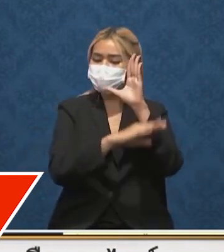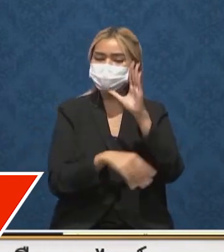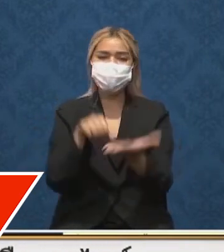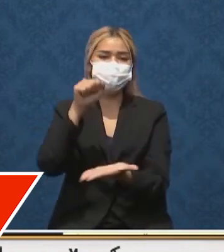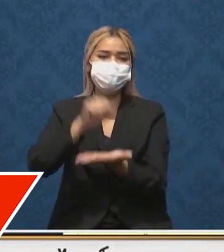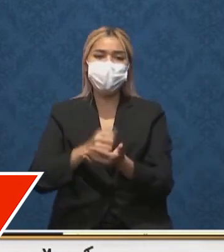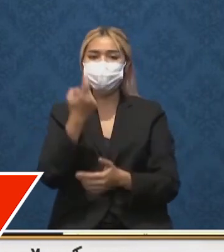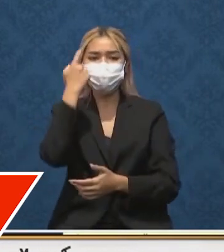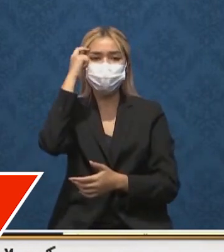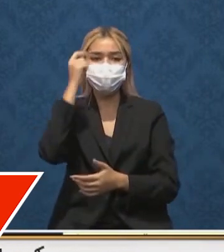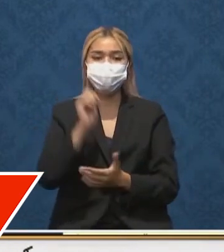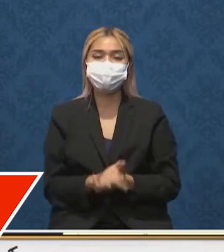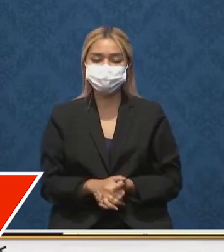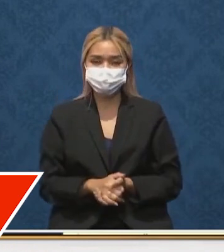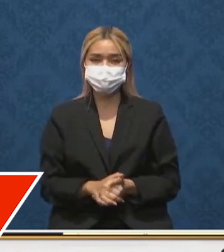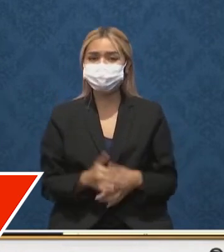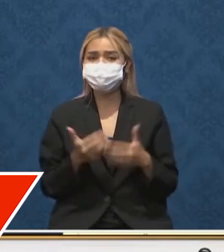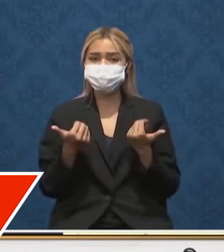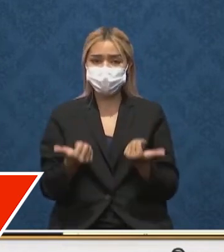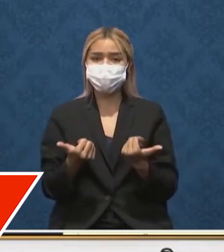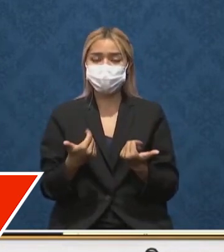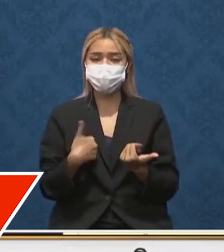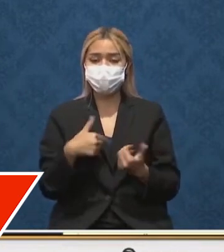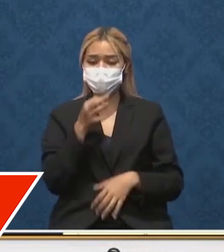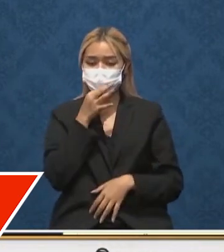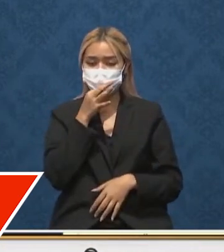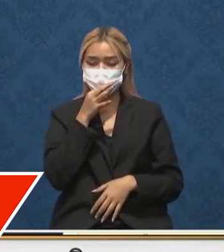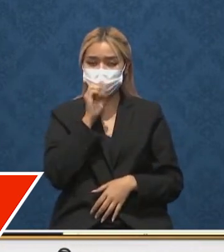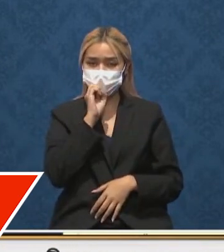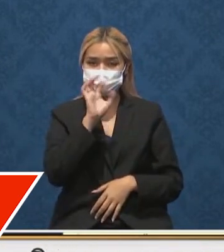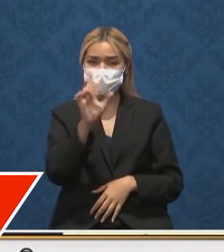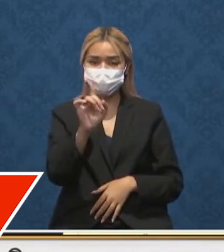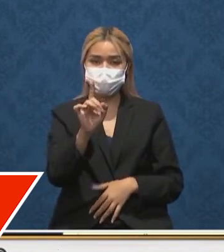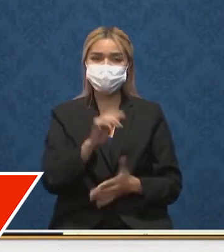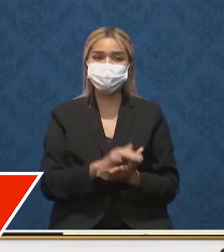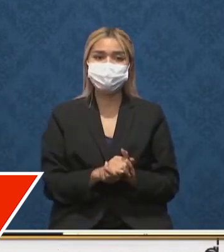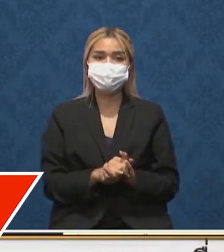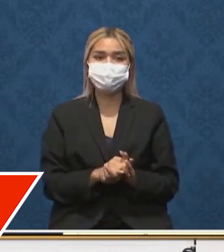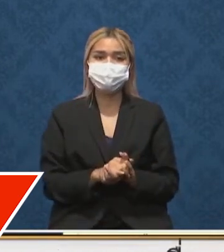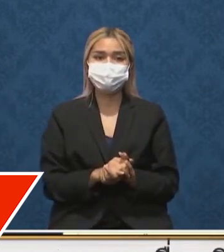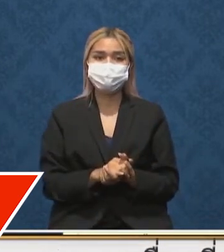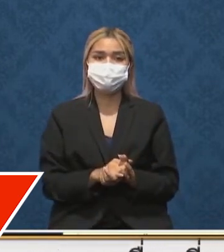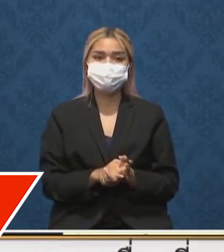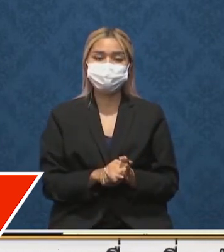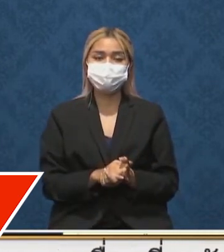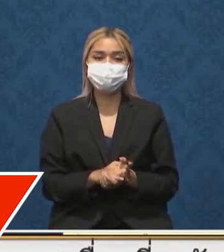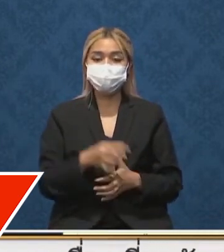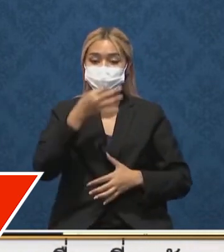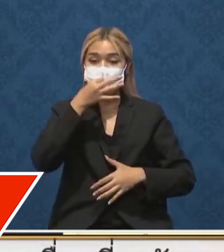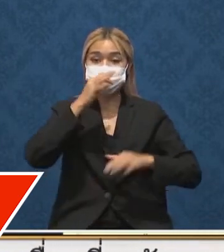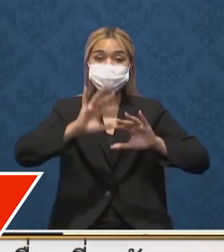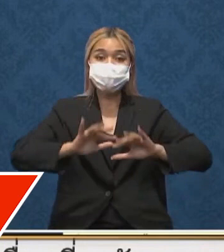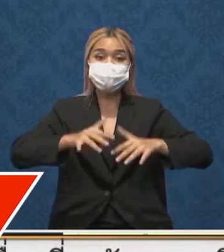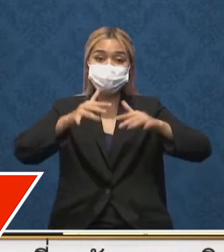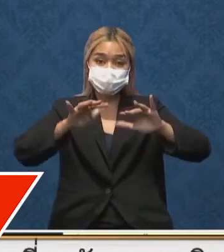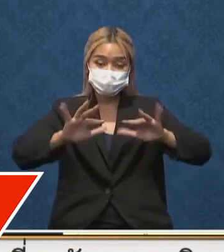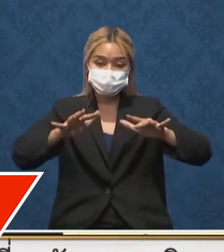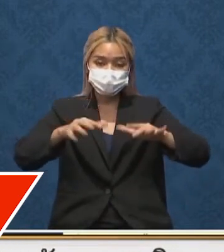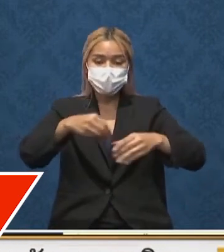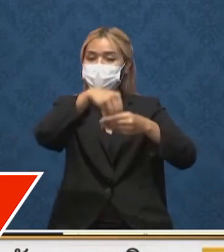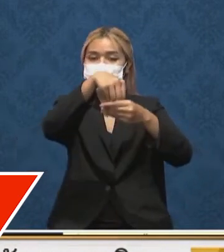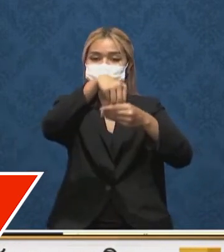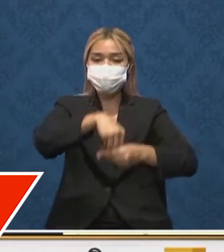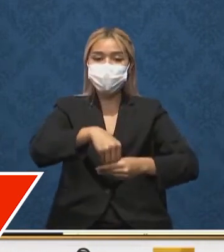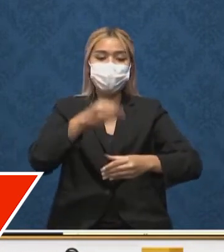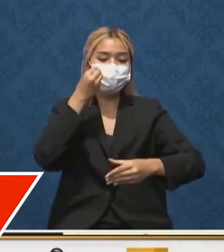เพราะฉะนั้นเขาไม่ได้แจ้งเพราะเขาอยู่ในพื้นที่ริมทะเลไม่ได้ครอบครองสภาพ